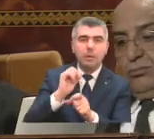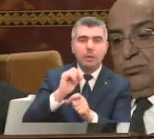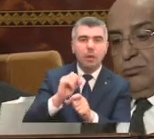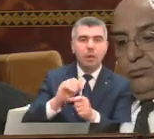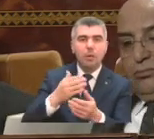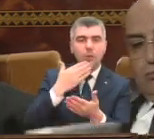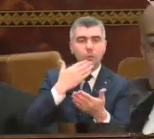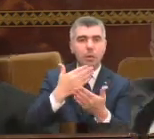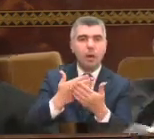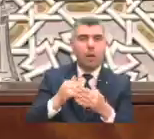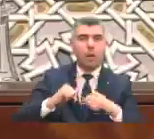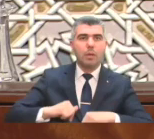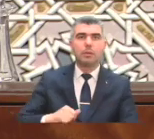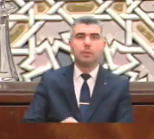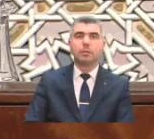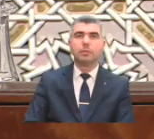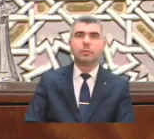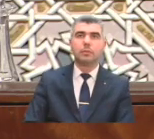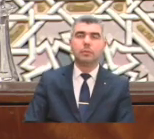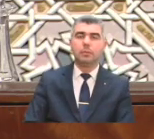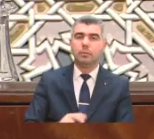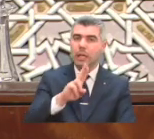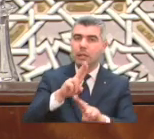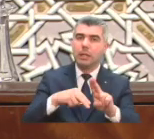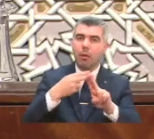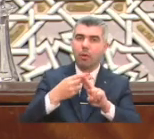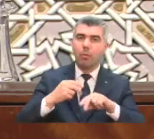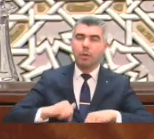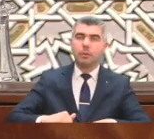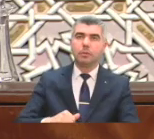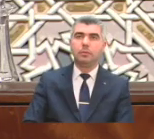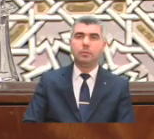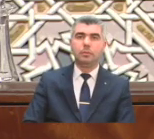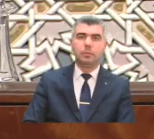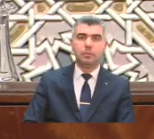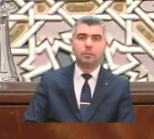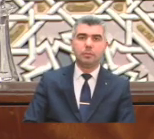الوزير. جواب السيدة الوزيرة المحترمة.